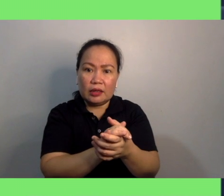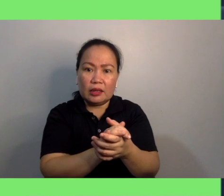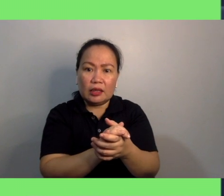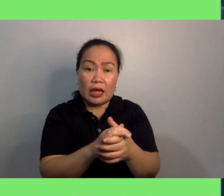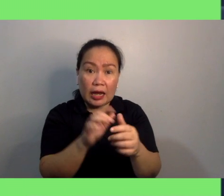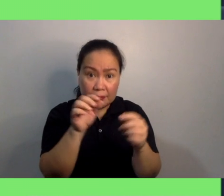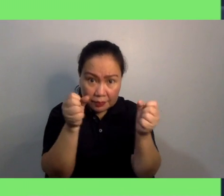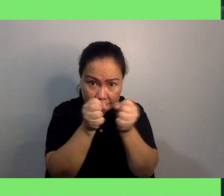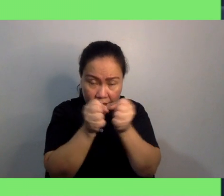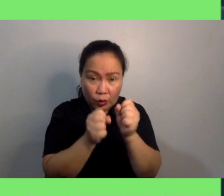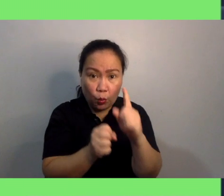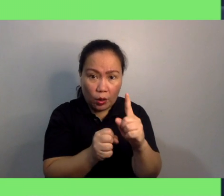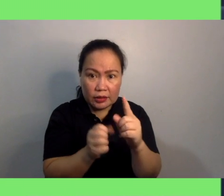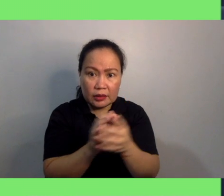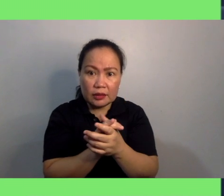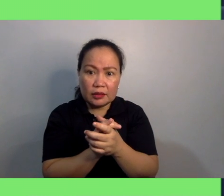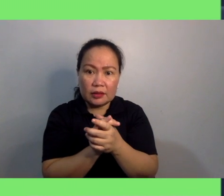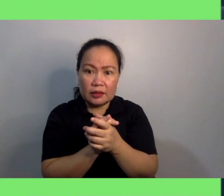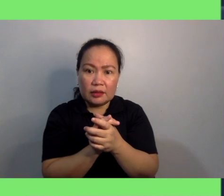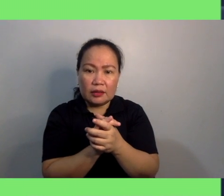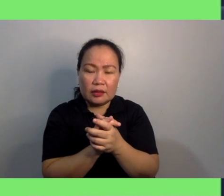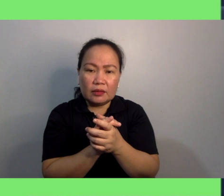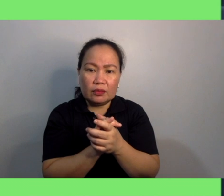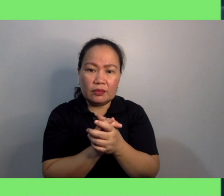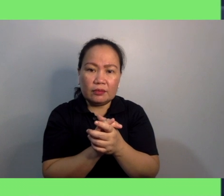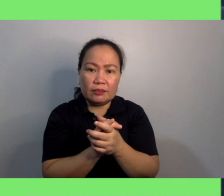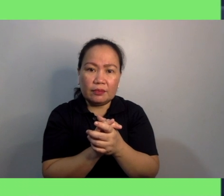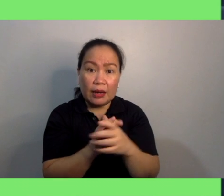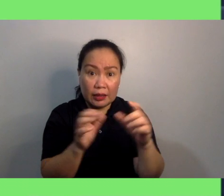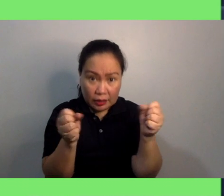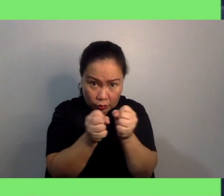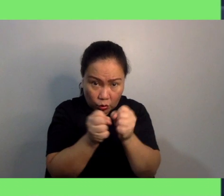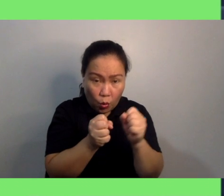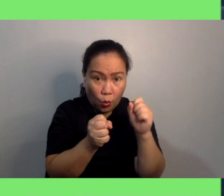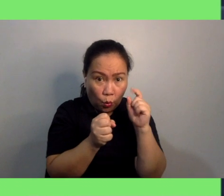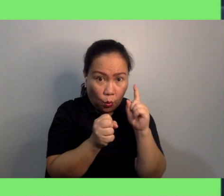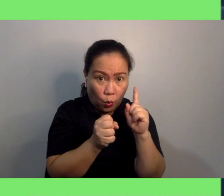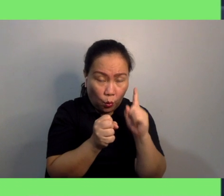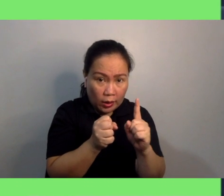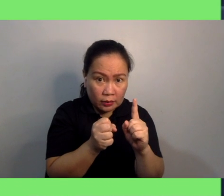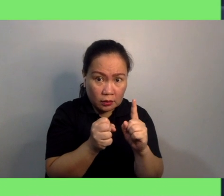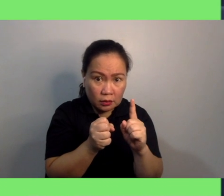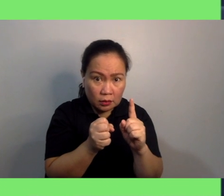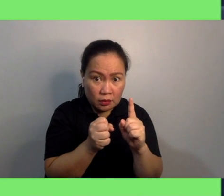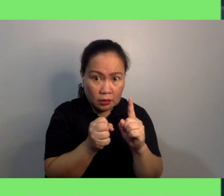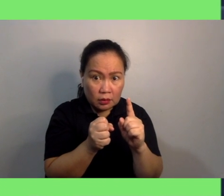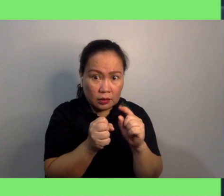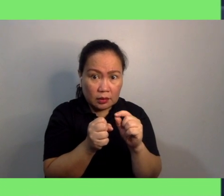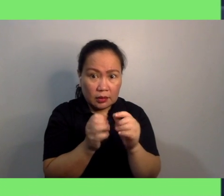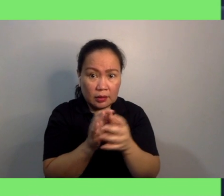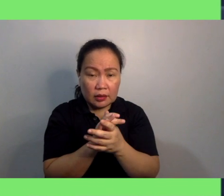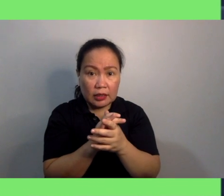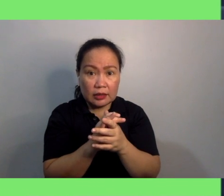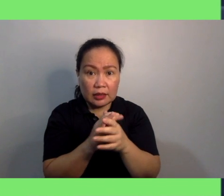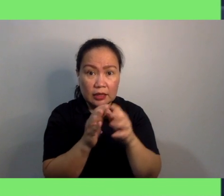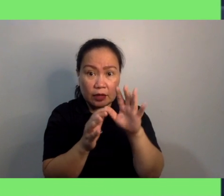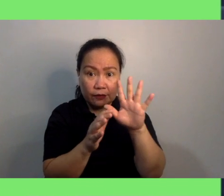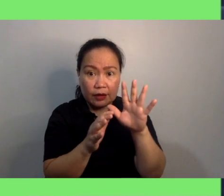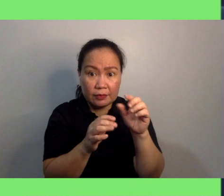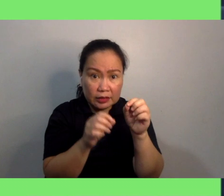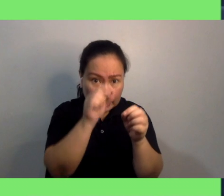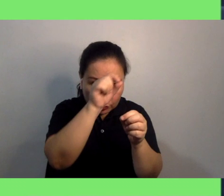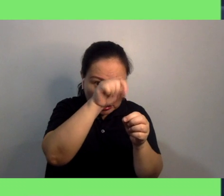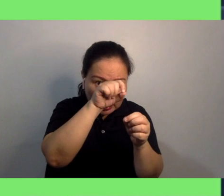1 yan, by 1. So, by 1, by 5, itong sumunod, by 10 ito. So, angle